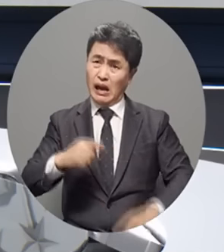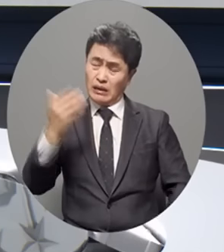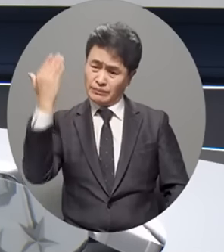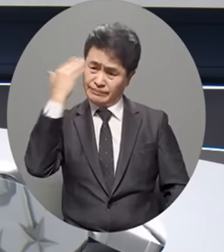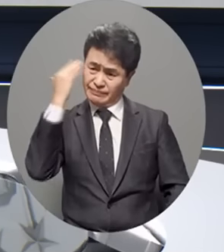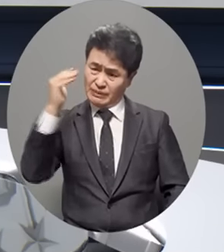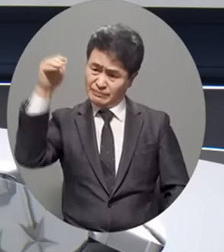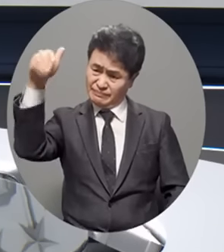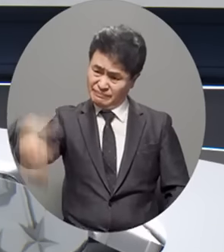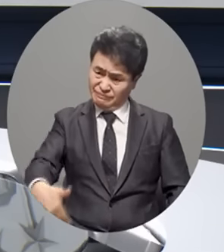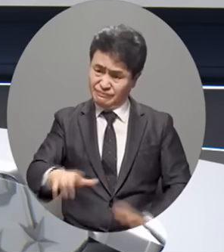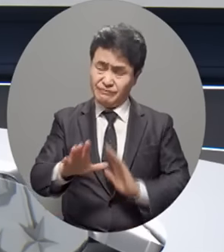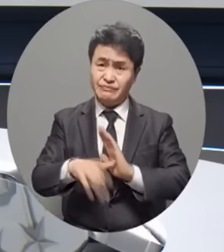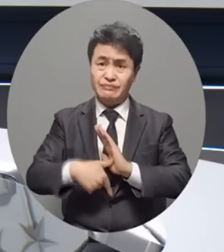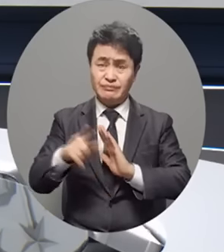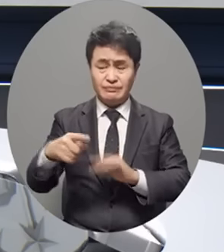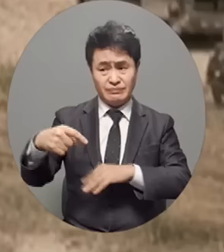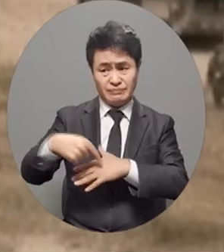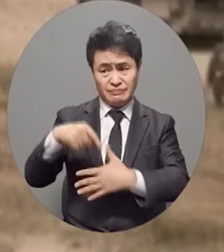공윤선 기자가 보도합니다.